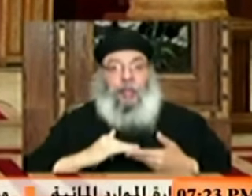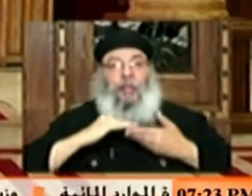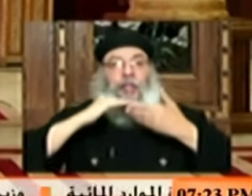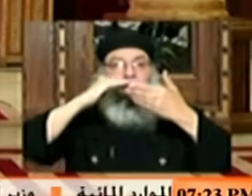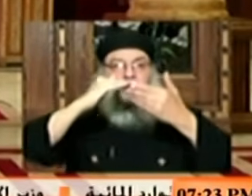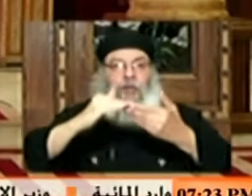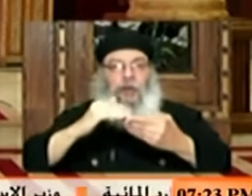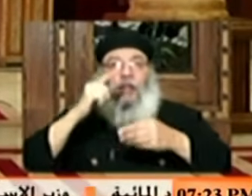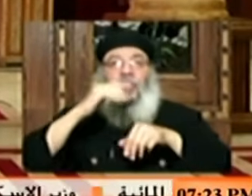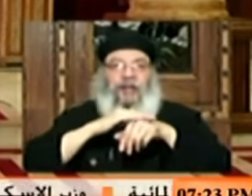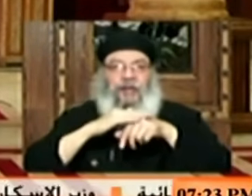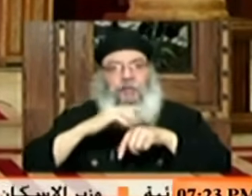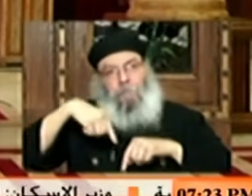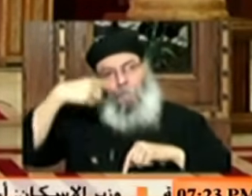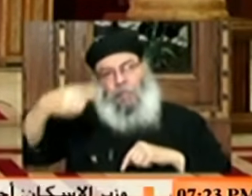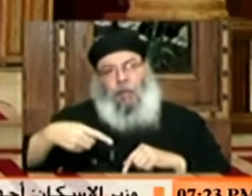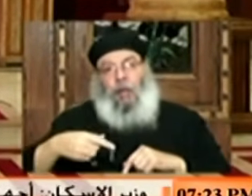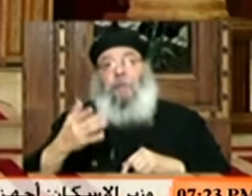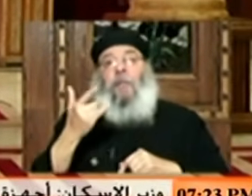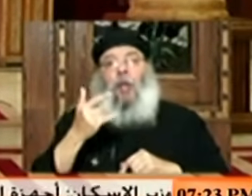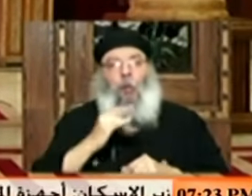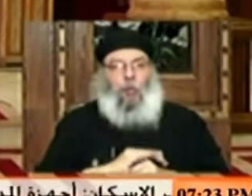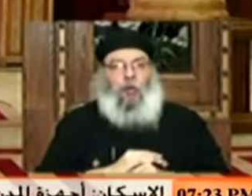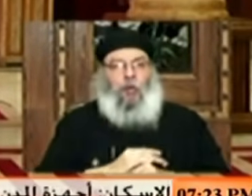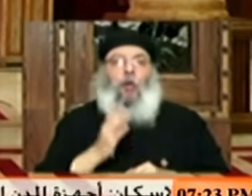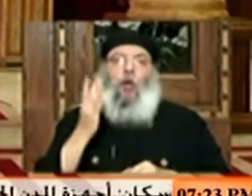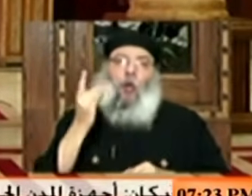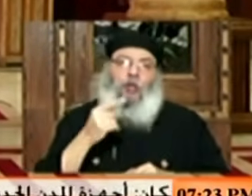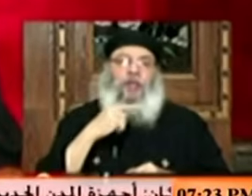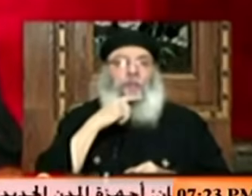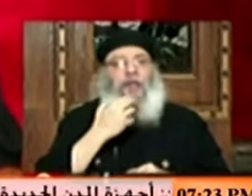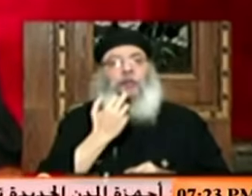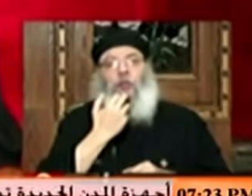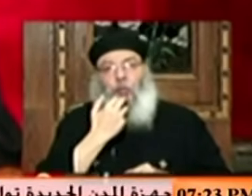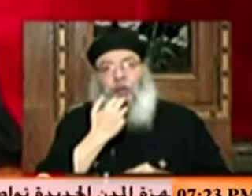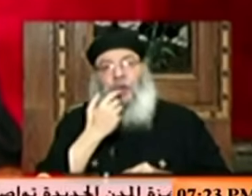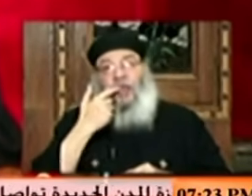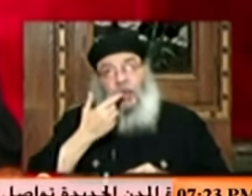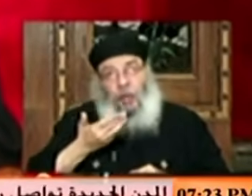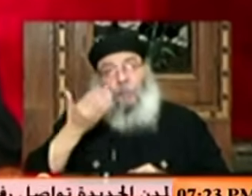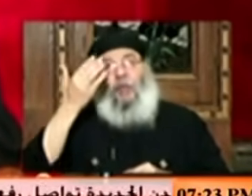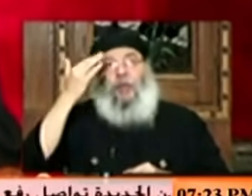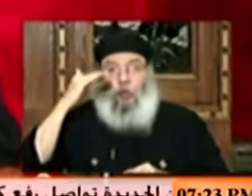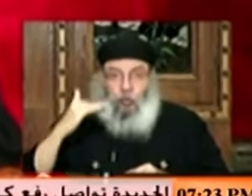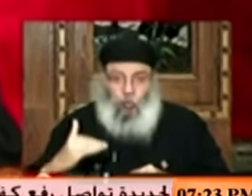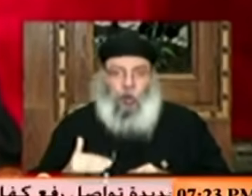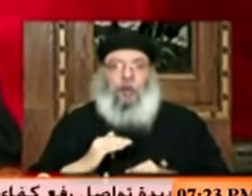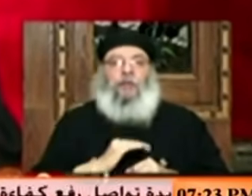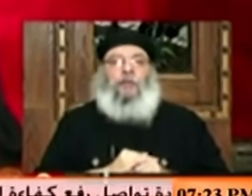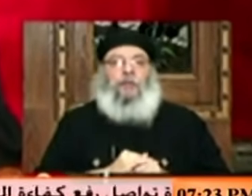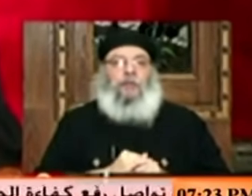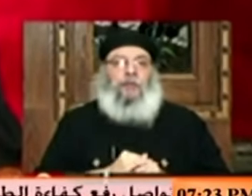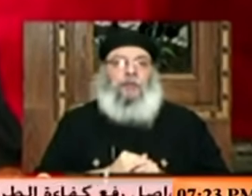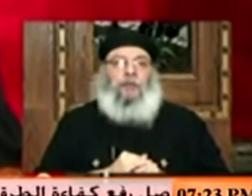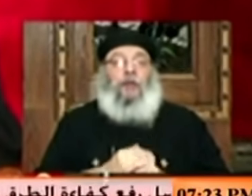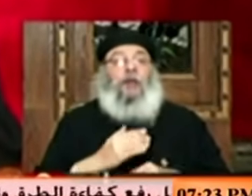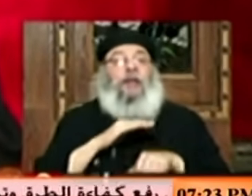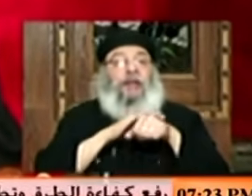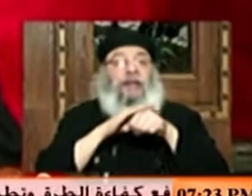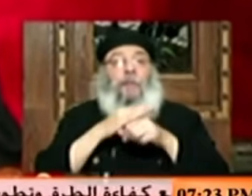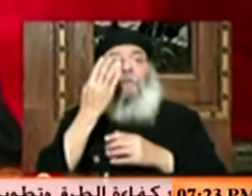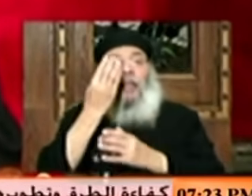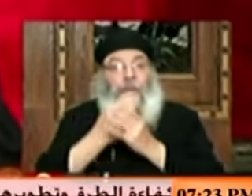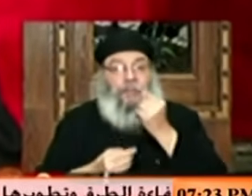تشعر بالاخر باخوك باختك بالكبير بالصغير تشعر